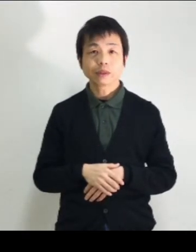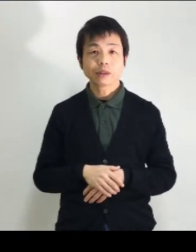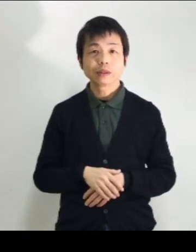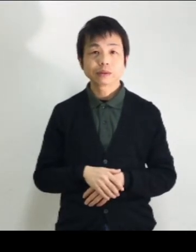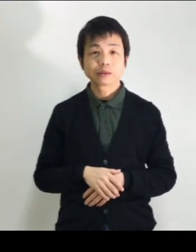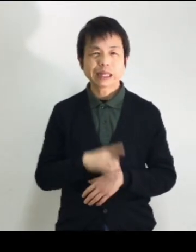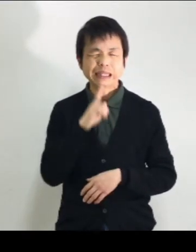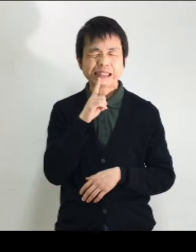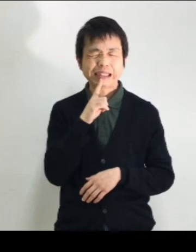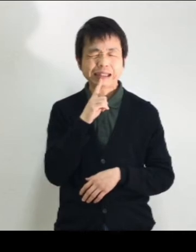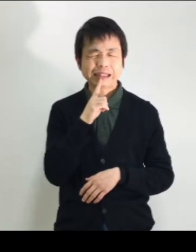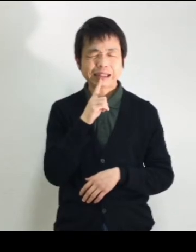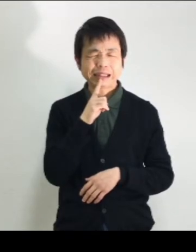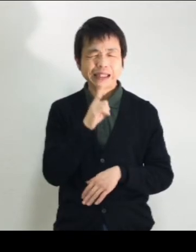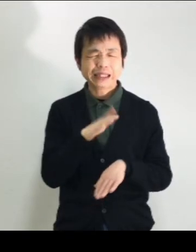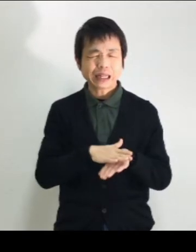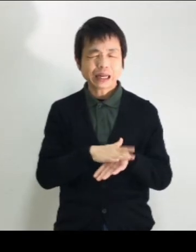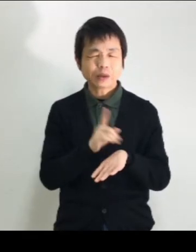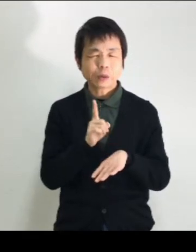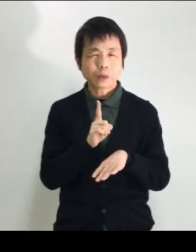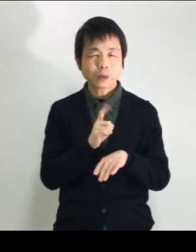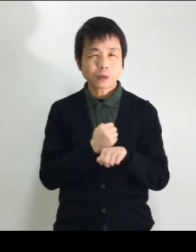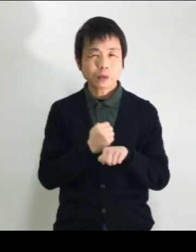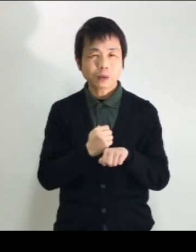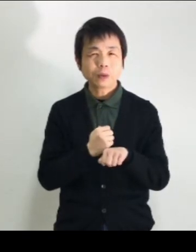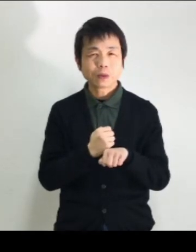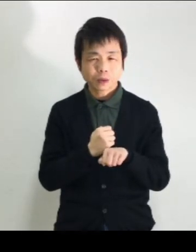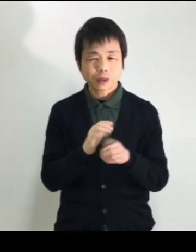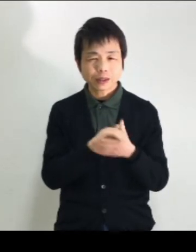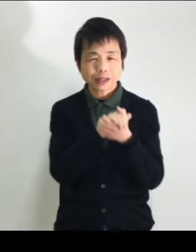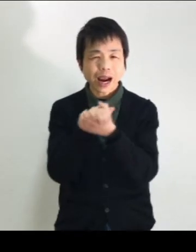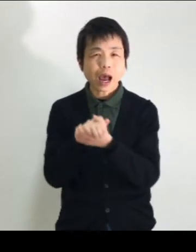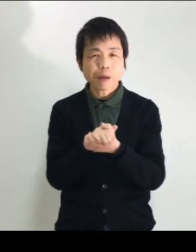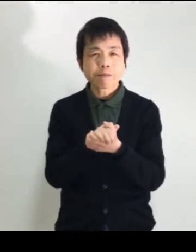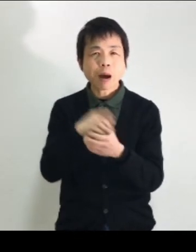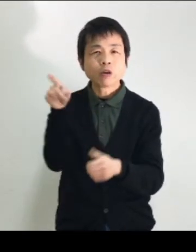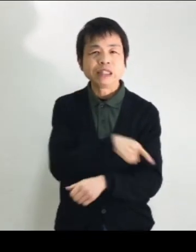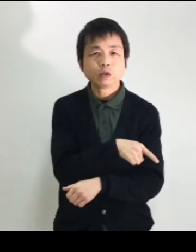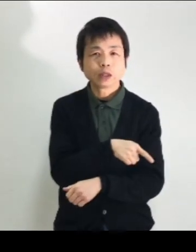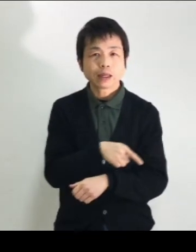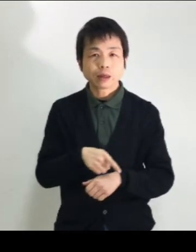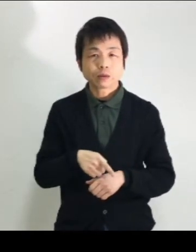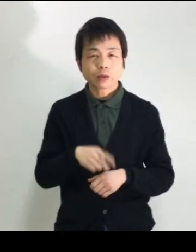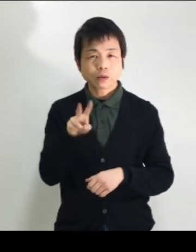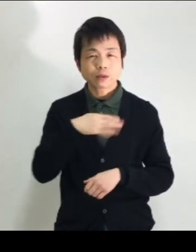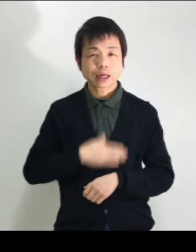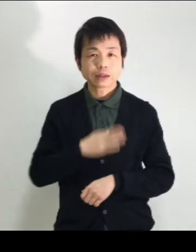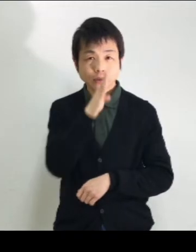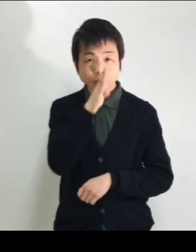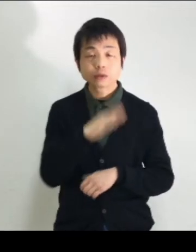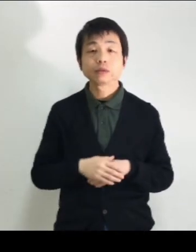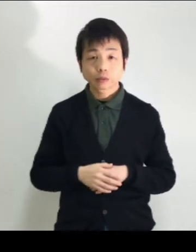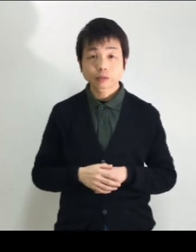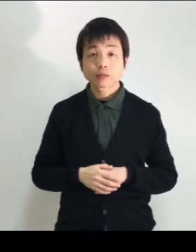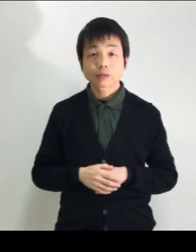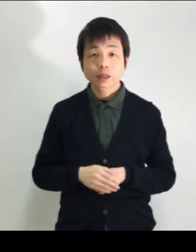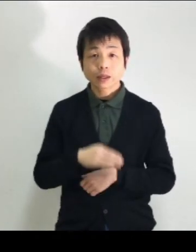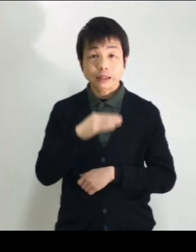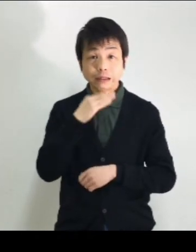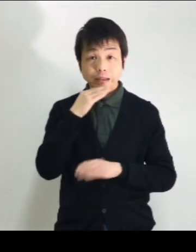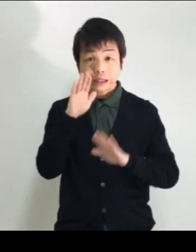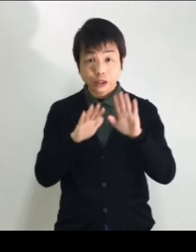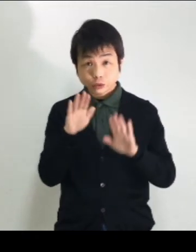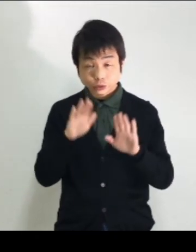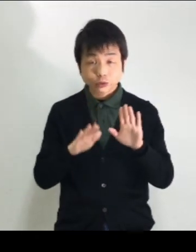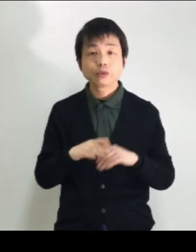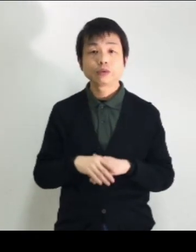かこれ、言うのもなかなか難しいんですけど、仲間を傷つけているっていうことは理解しようっていうことで、事実、ま